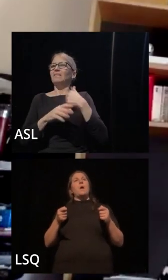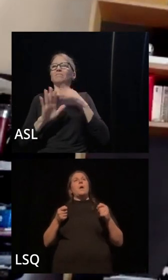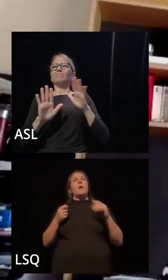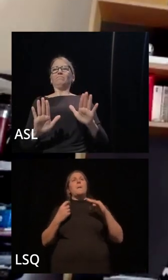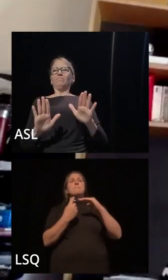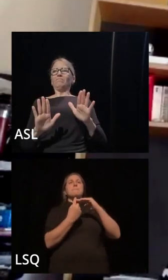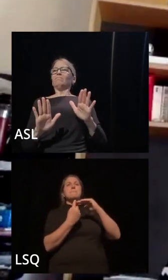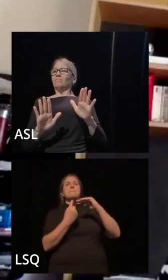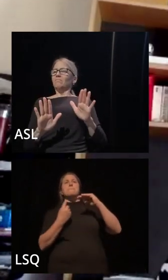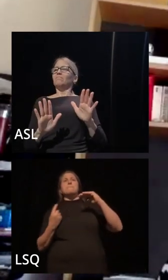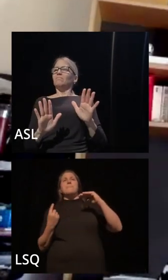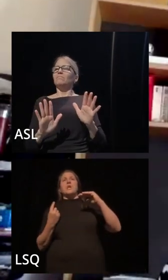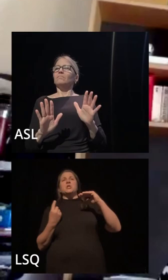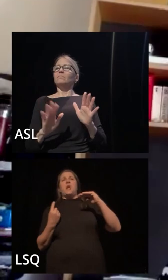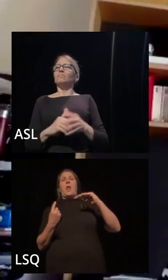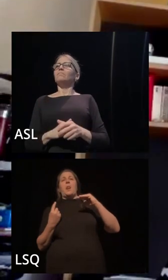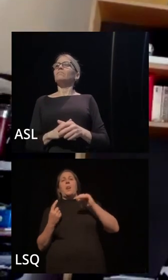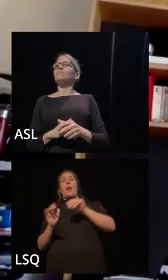ces démarches